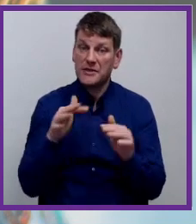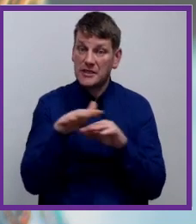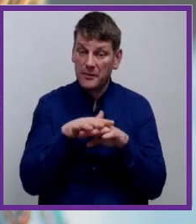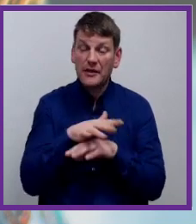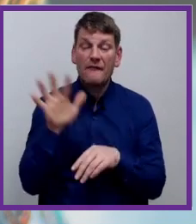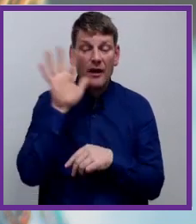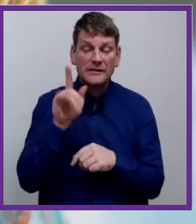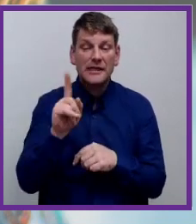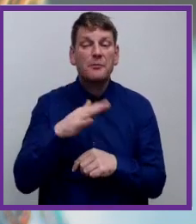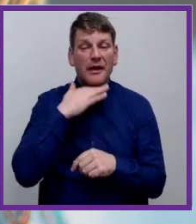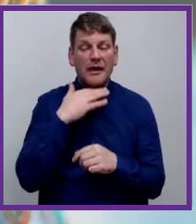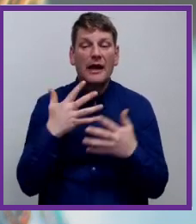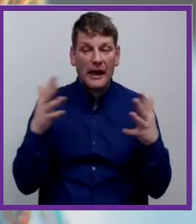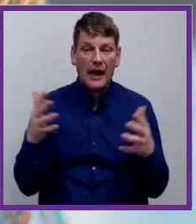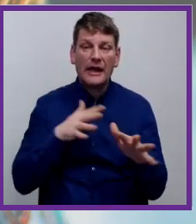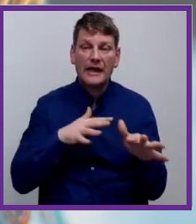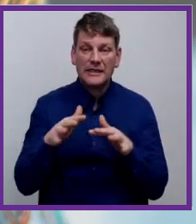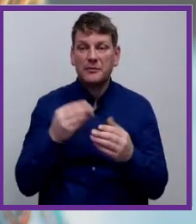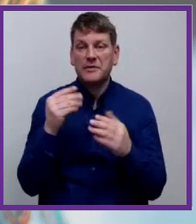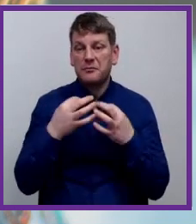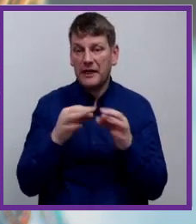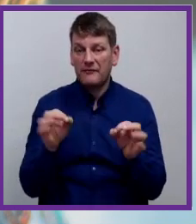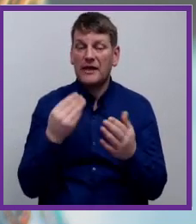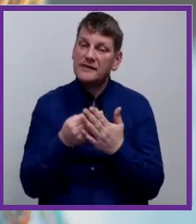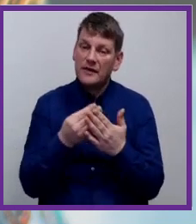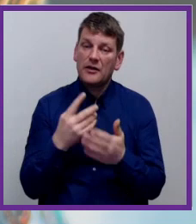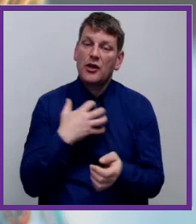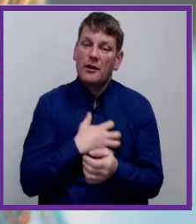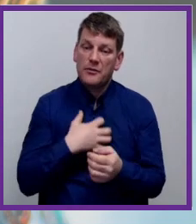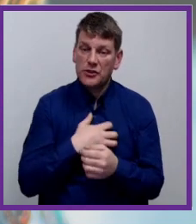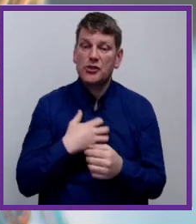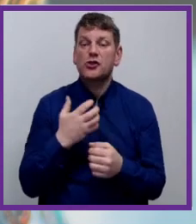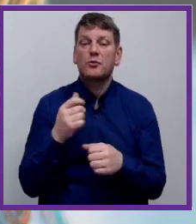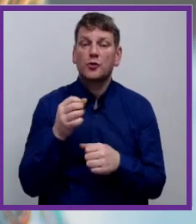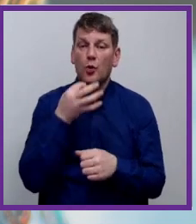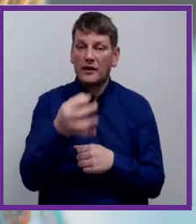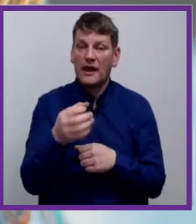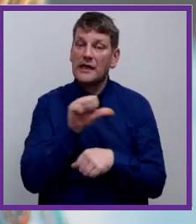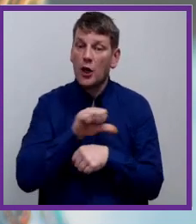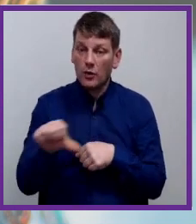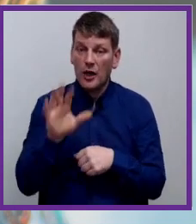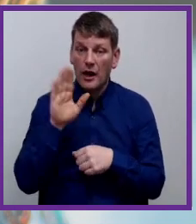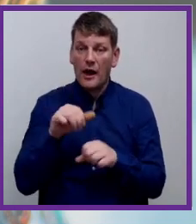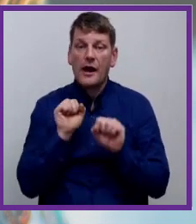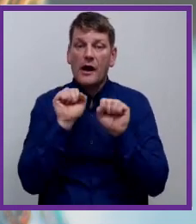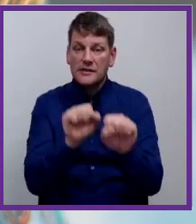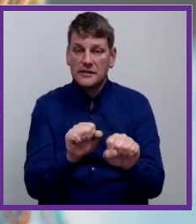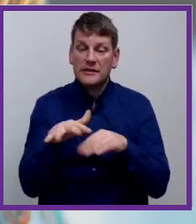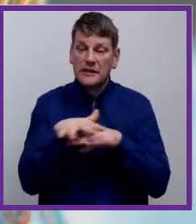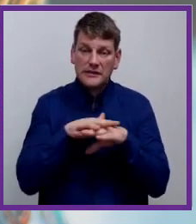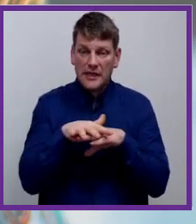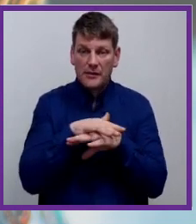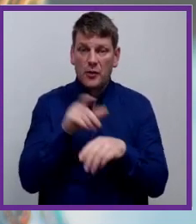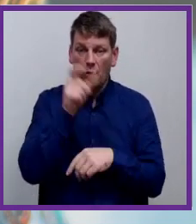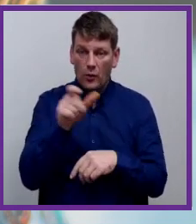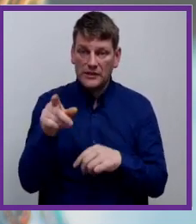ir pietiekami liela rīcības brīvība izvērtējot nepieciešamību noteikt ierobežojumus, lai aizsargātu sabiedrības